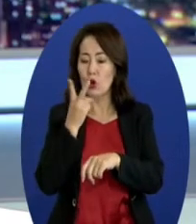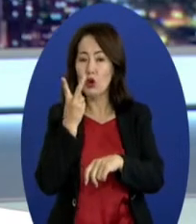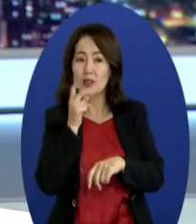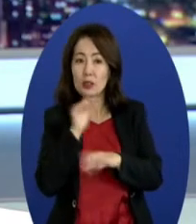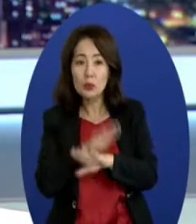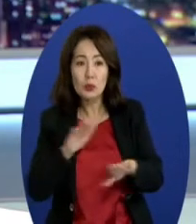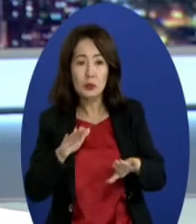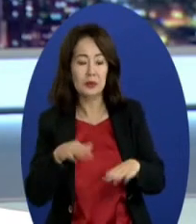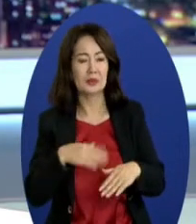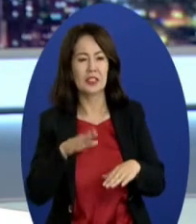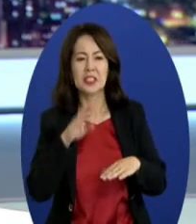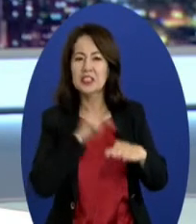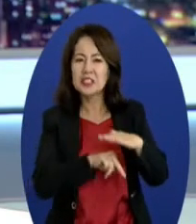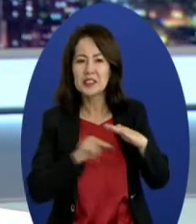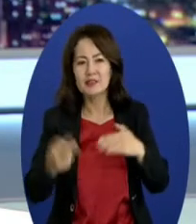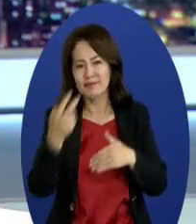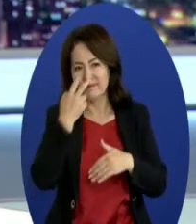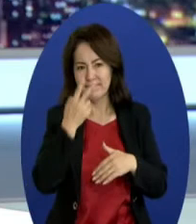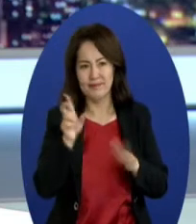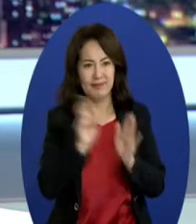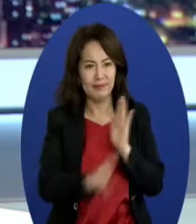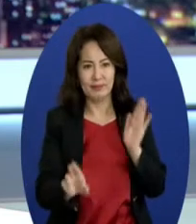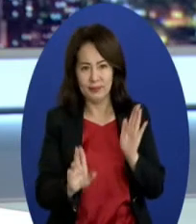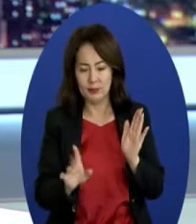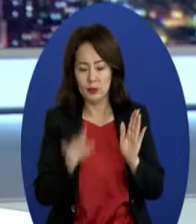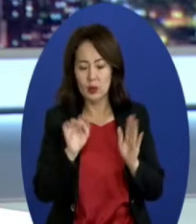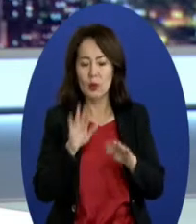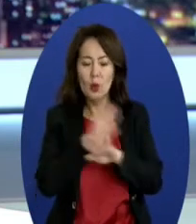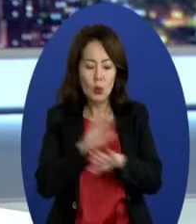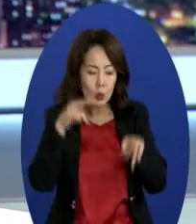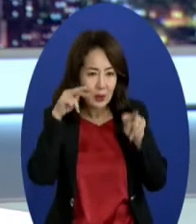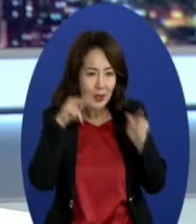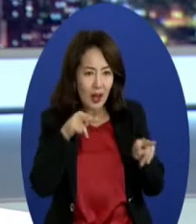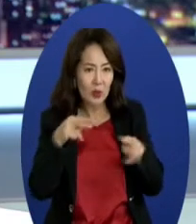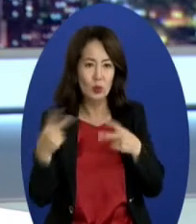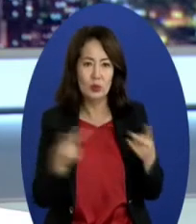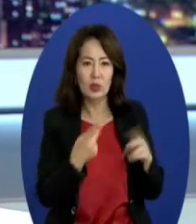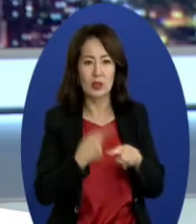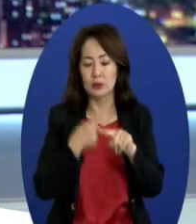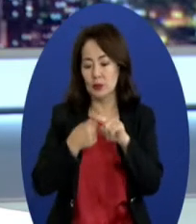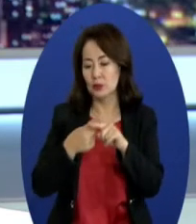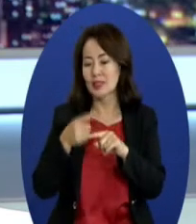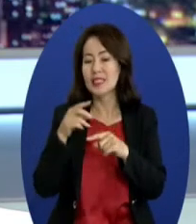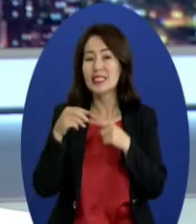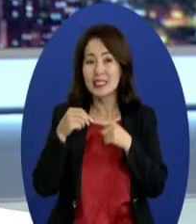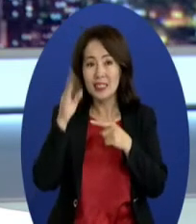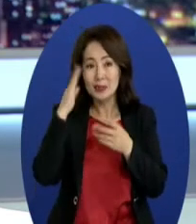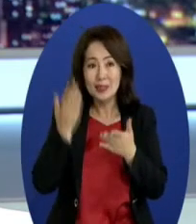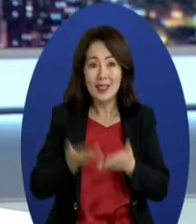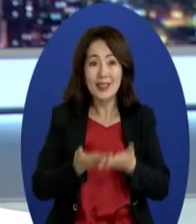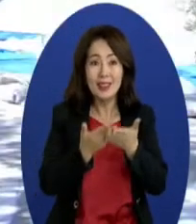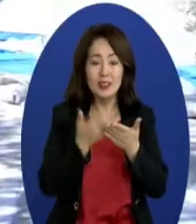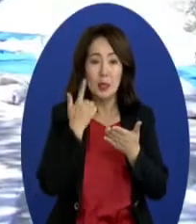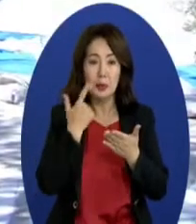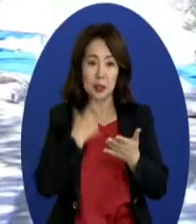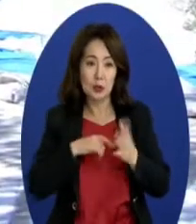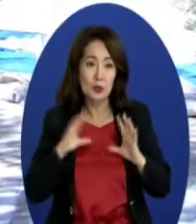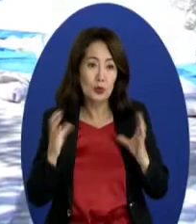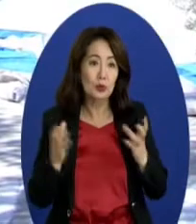Дээмэс эмэгтэй гишүүд хүүхд тарах үйлчлэгний зардлыг нэмэгдүүлэх зарчмын санал гаргаж, холбогд байнгын орооны гишүүд дэмжлээ.